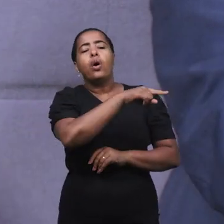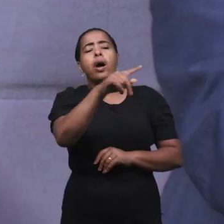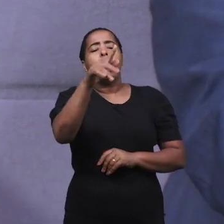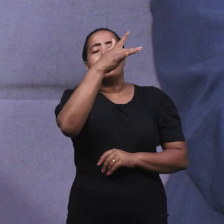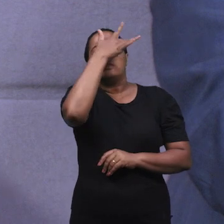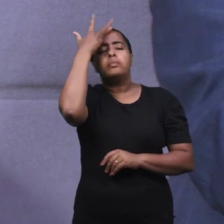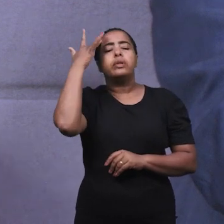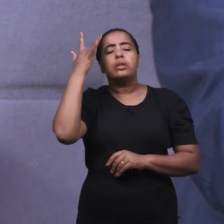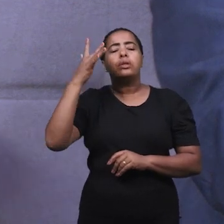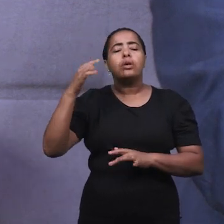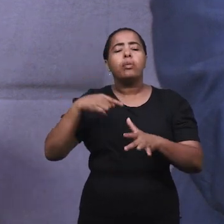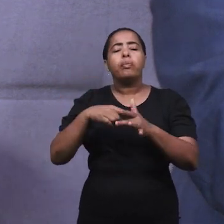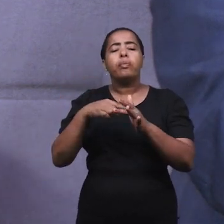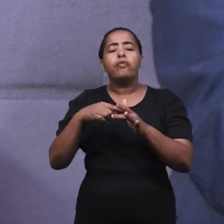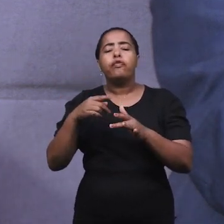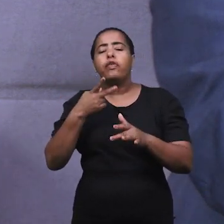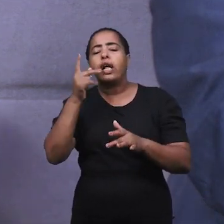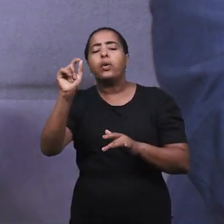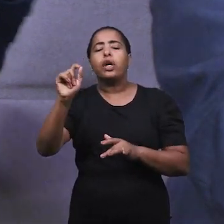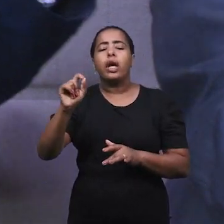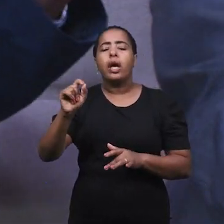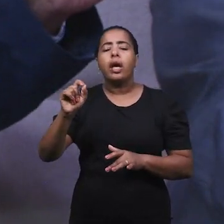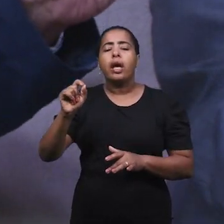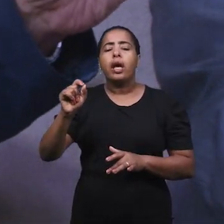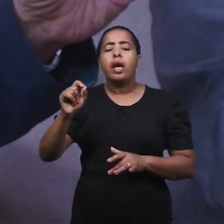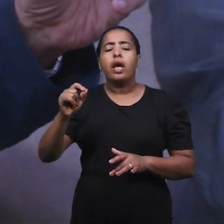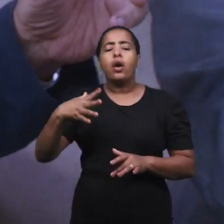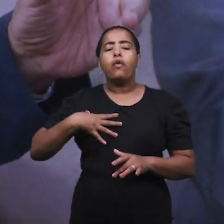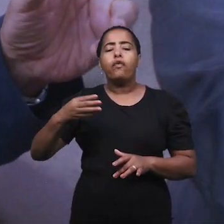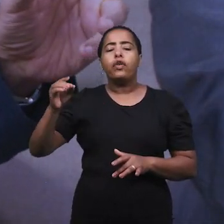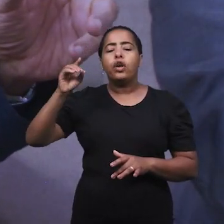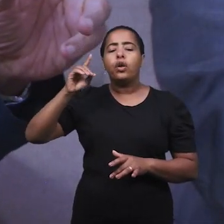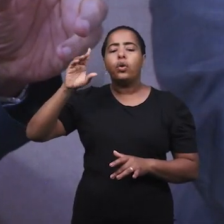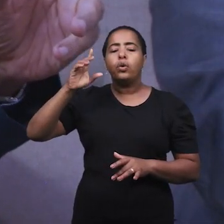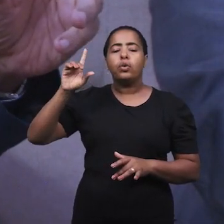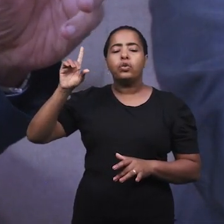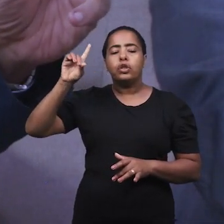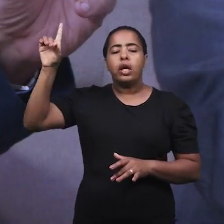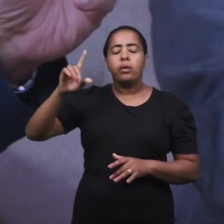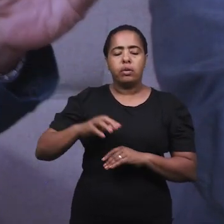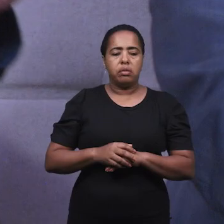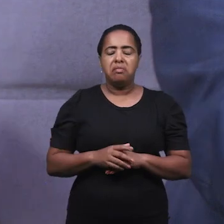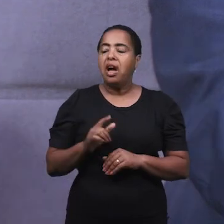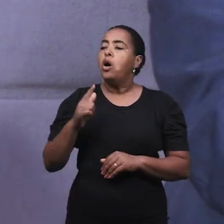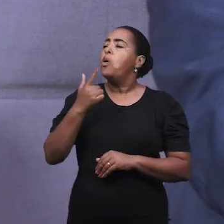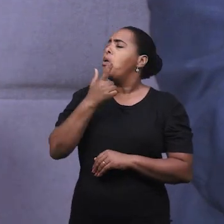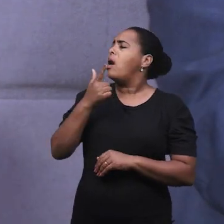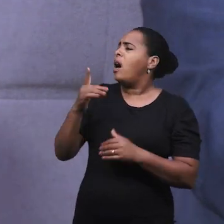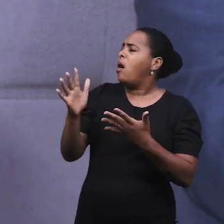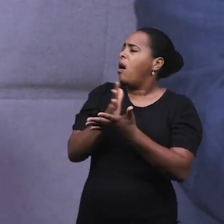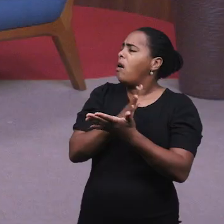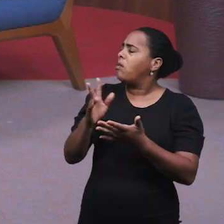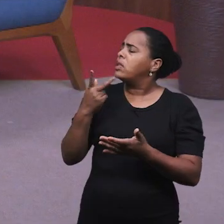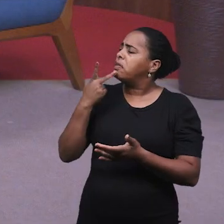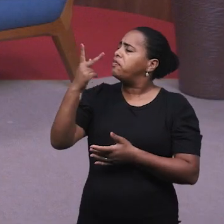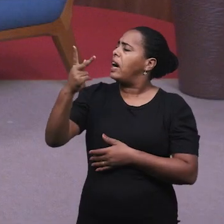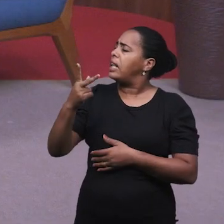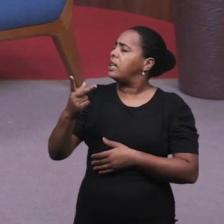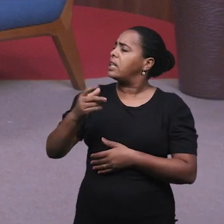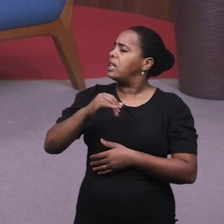que disent les hommes être le Fils de l'homme? Et quelques-uns ont répondu, certains disent que tu es